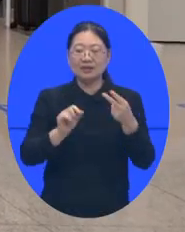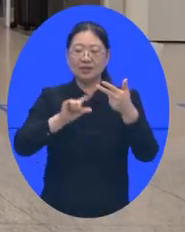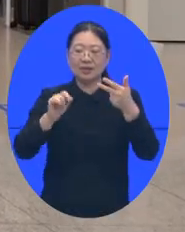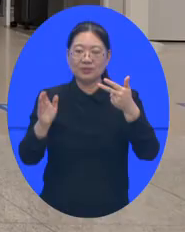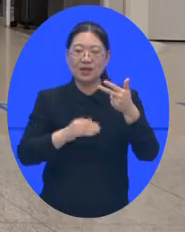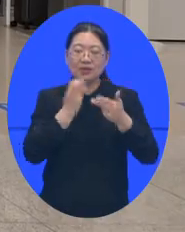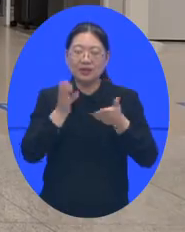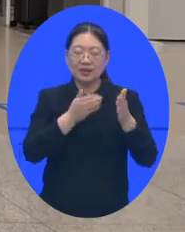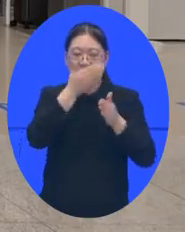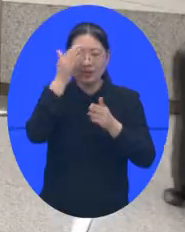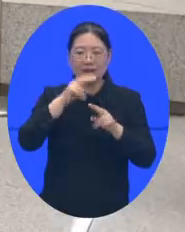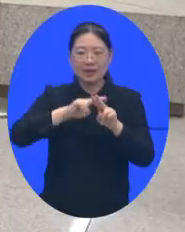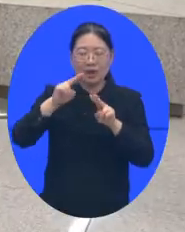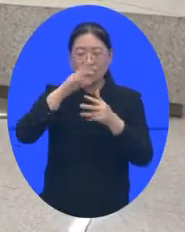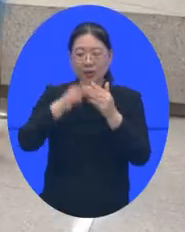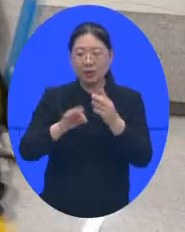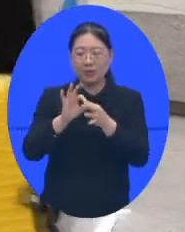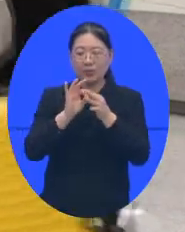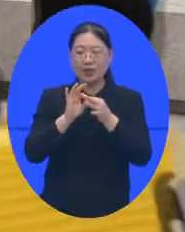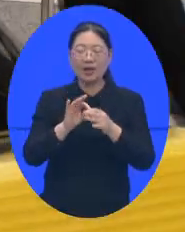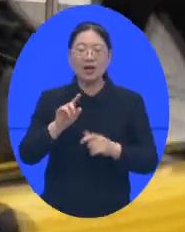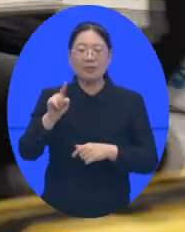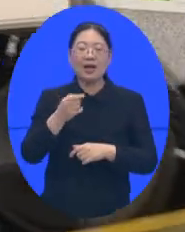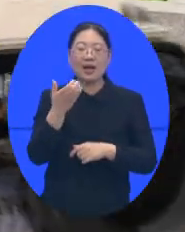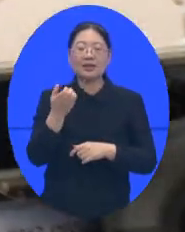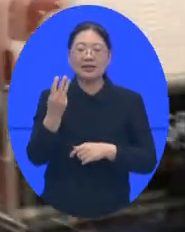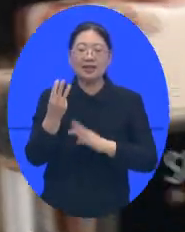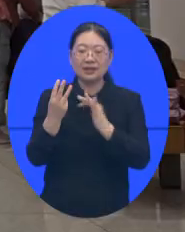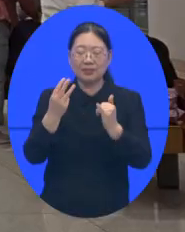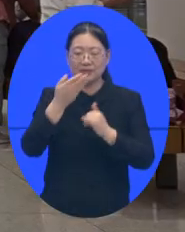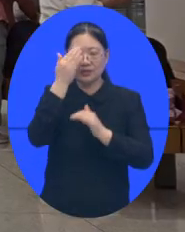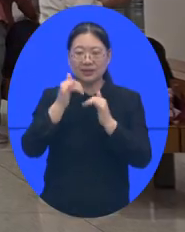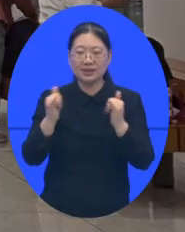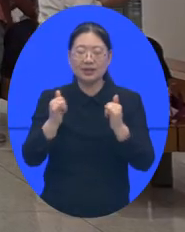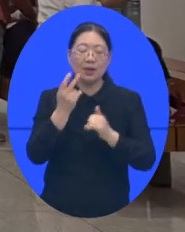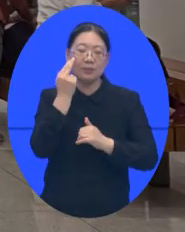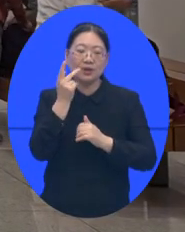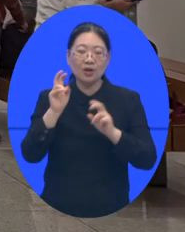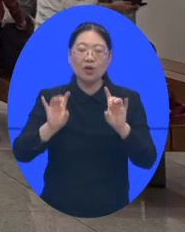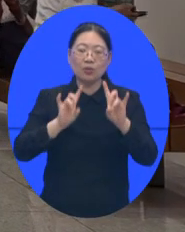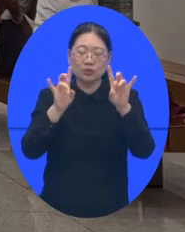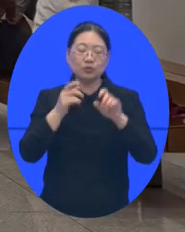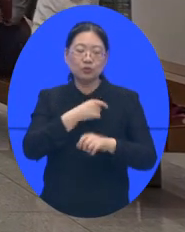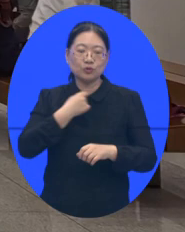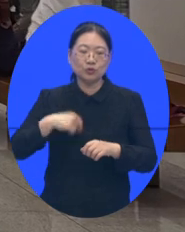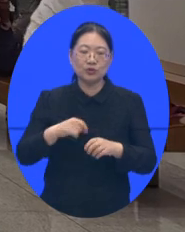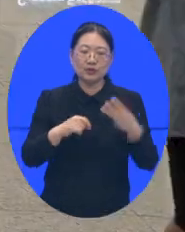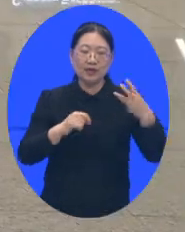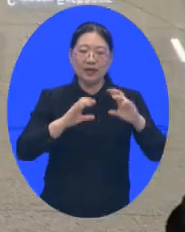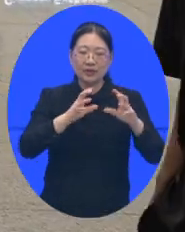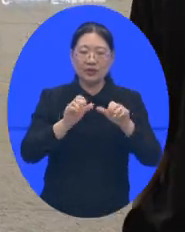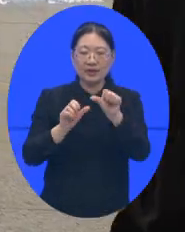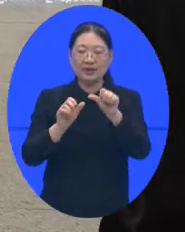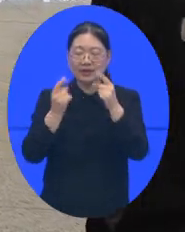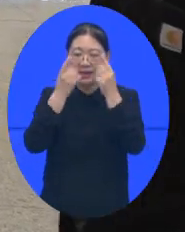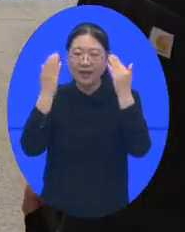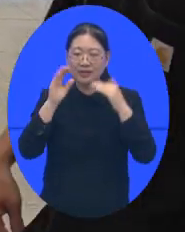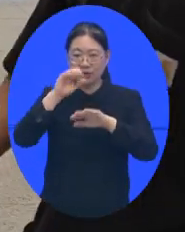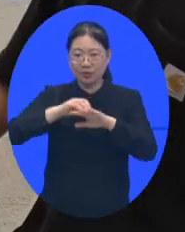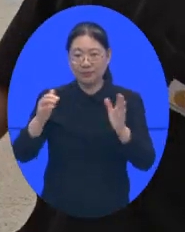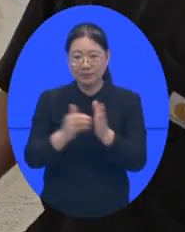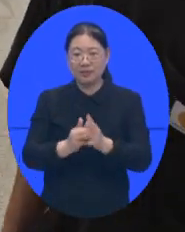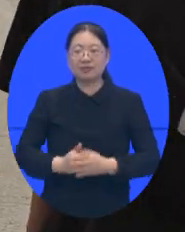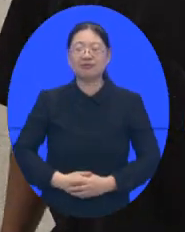지난 7월부터 경기청년 사다리 프로그램을 통해 103명의 청년들이 미국과 호주 중국 등 3개국 다섯개 대학에서